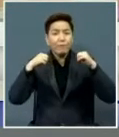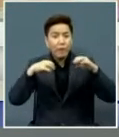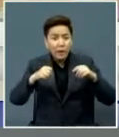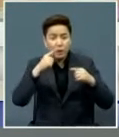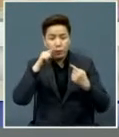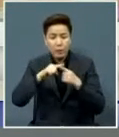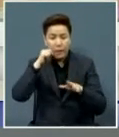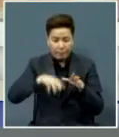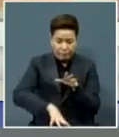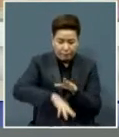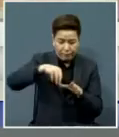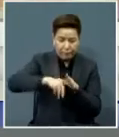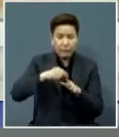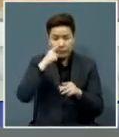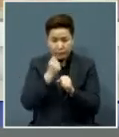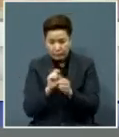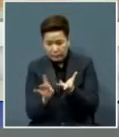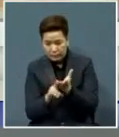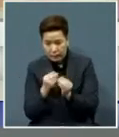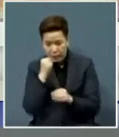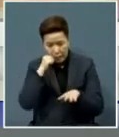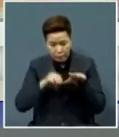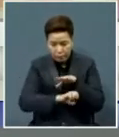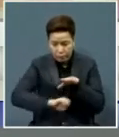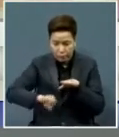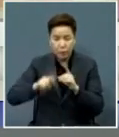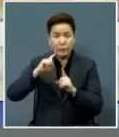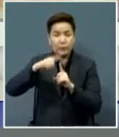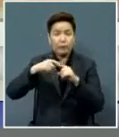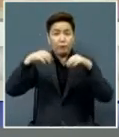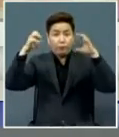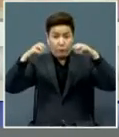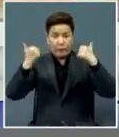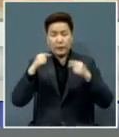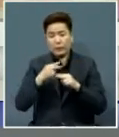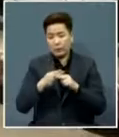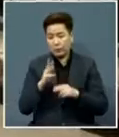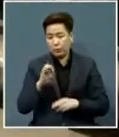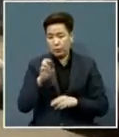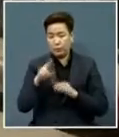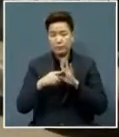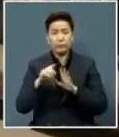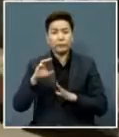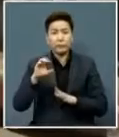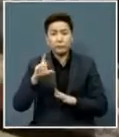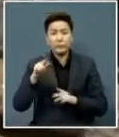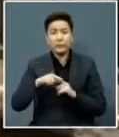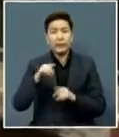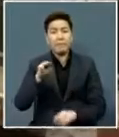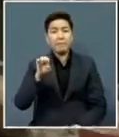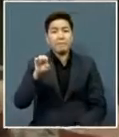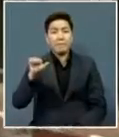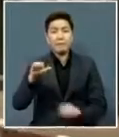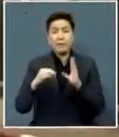านีสูบน้ำพระขนงเพิ่มประสิทธิภาพการระบายน้ำในช่วงหน้าฝนแบบนี้นะครับนายวิลาเฉลยศาสตร์ผู้ว่าการ MEA หรือการไฟ